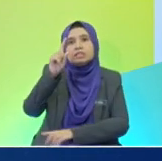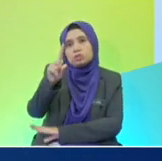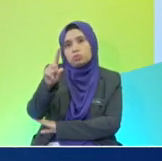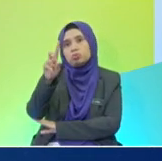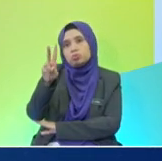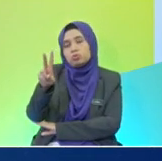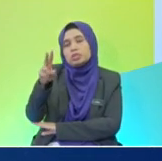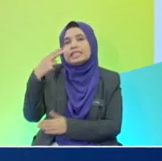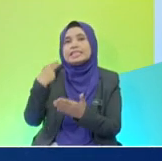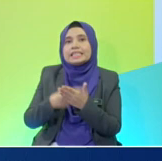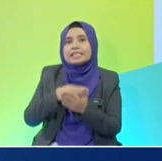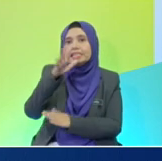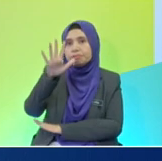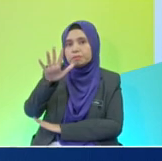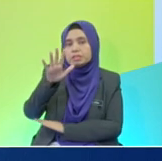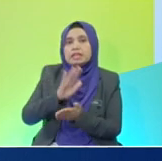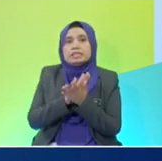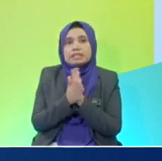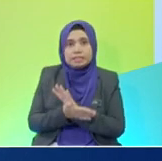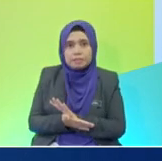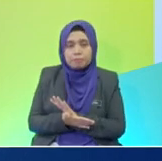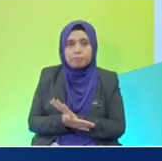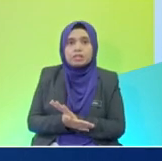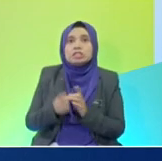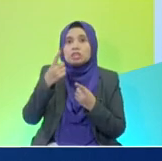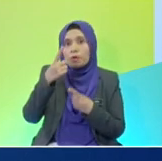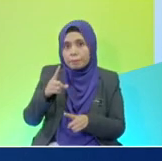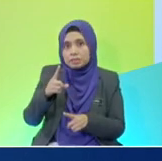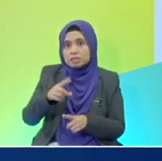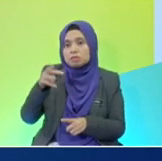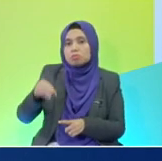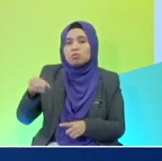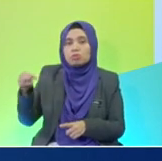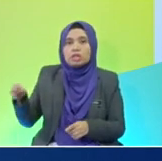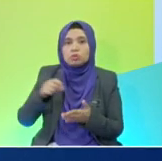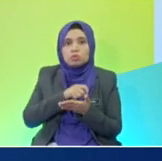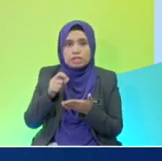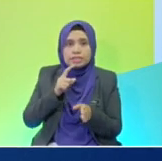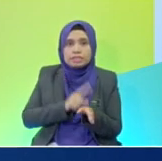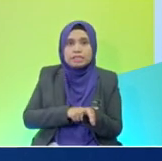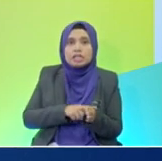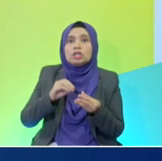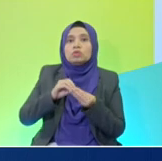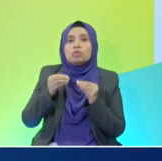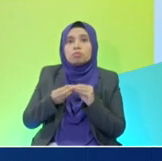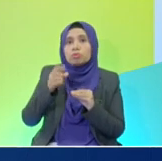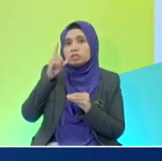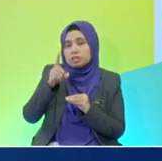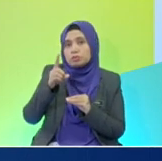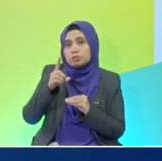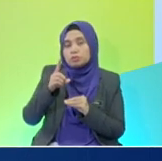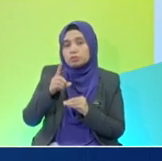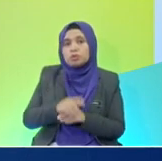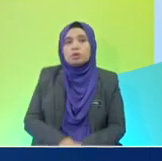5 Oke jadi dekat sini jawabannya murid tulis dekat numbuh satu tuh Nampak tak